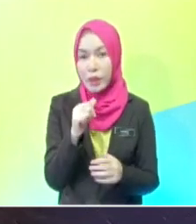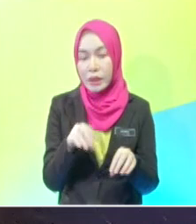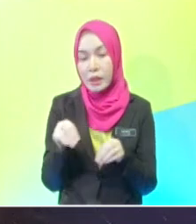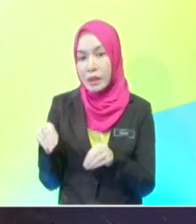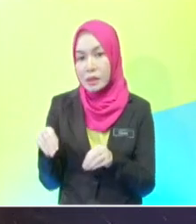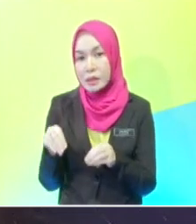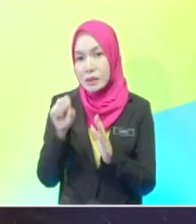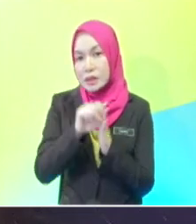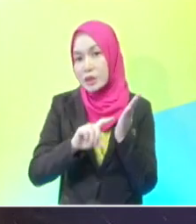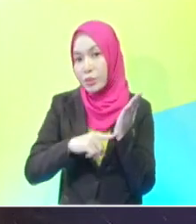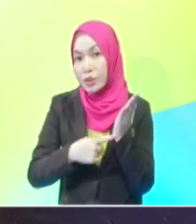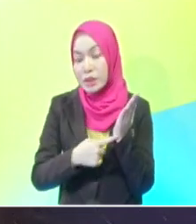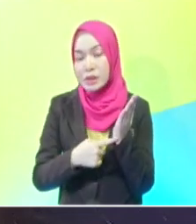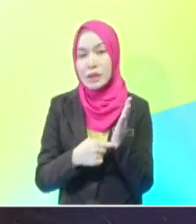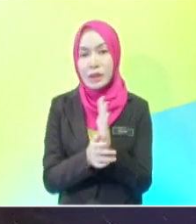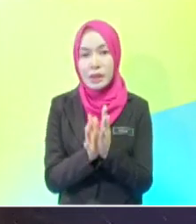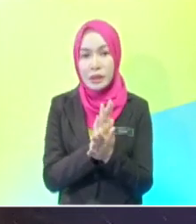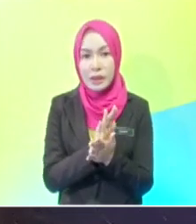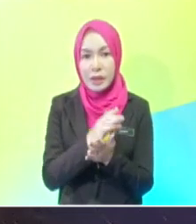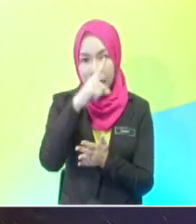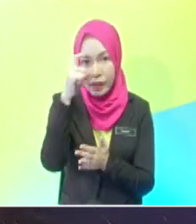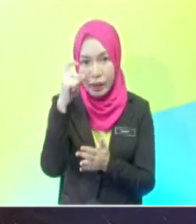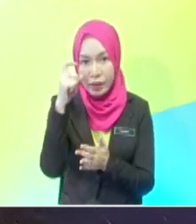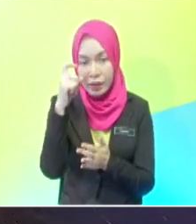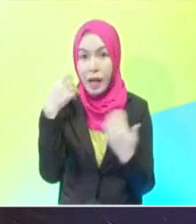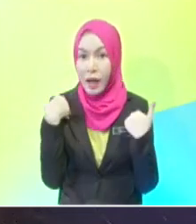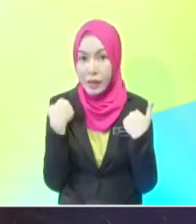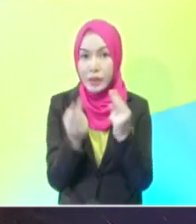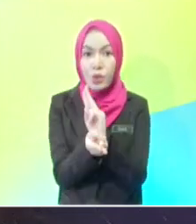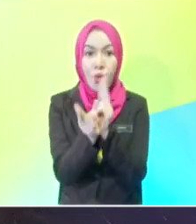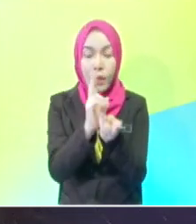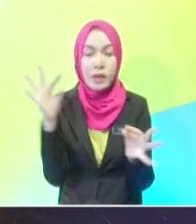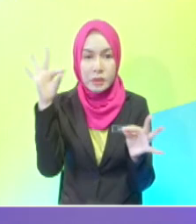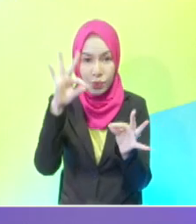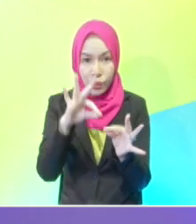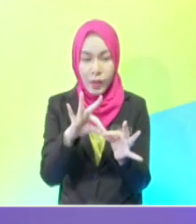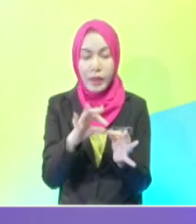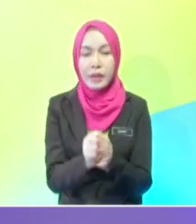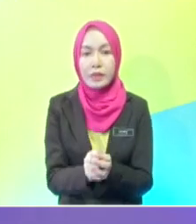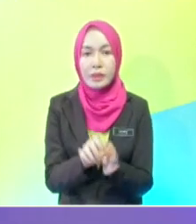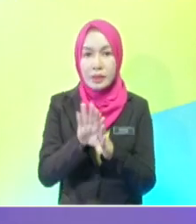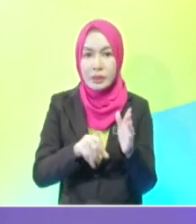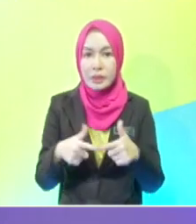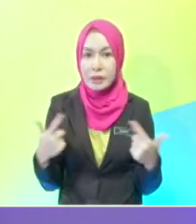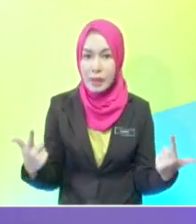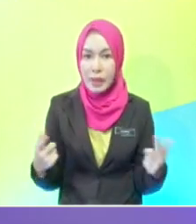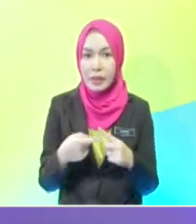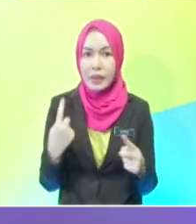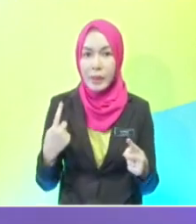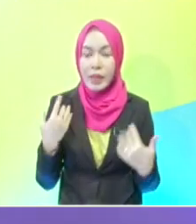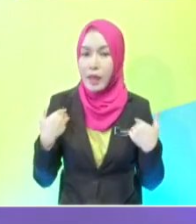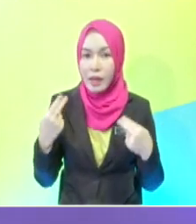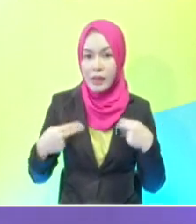jadi maka dia adalah yang telah diubah jadi selain daripada tadi kita adalah hewan